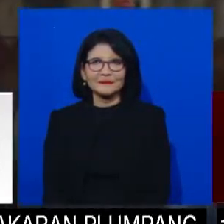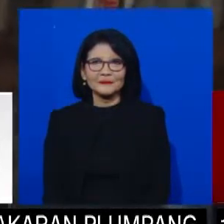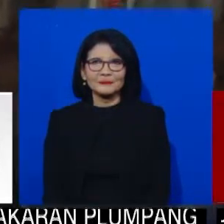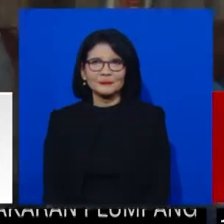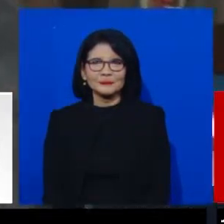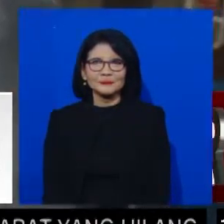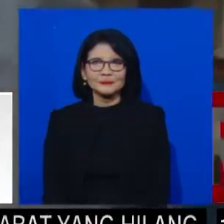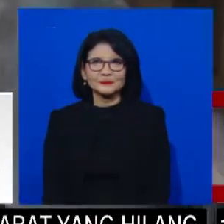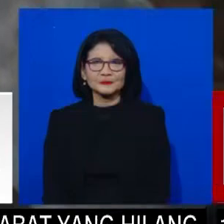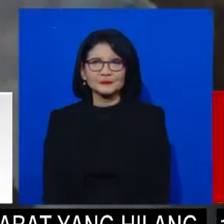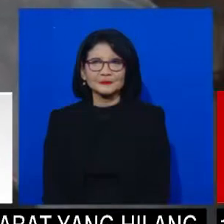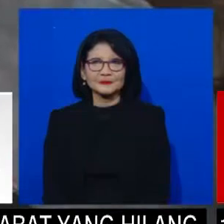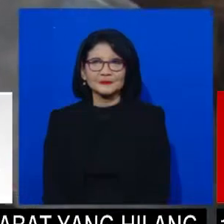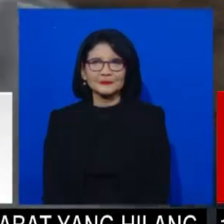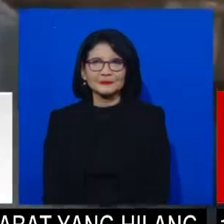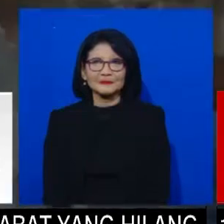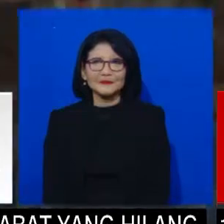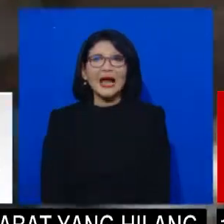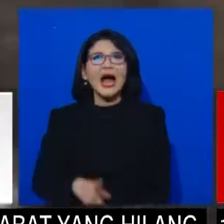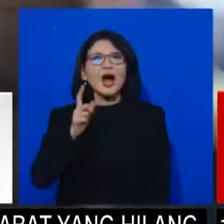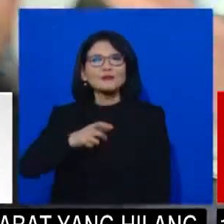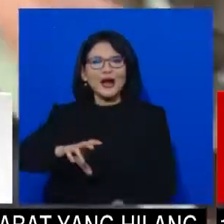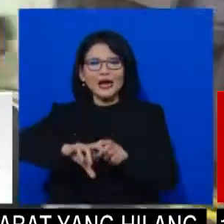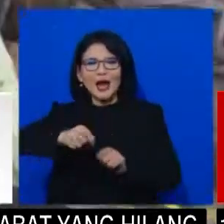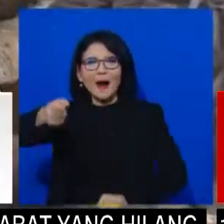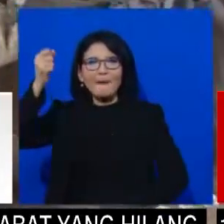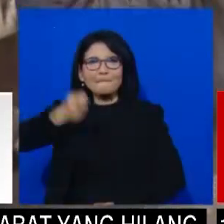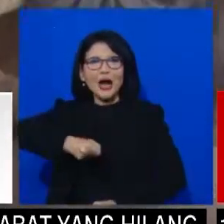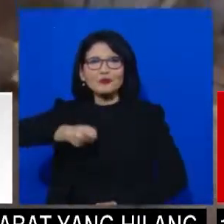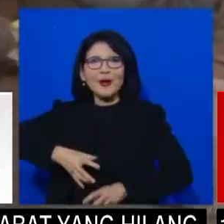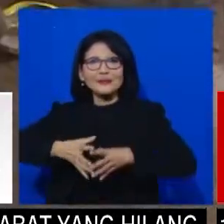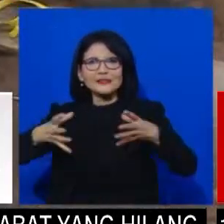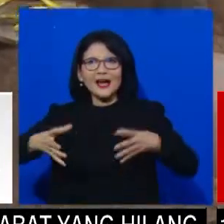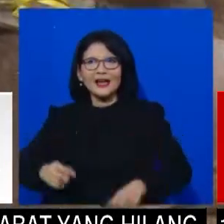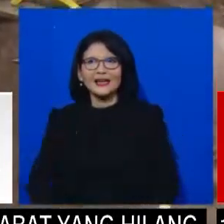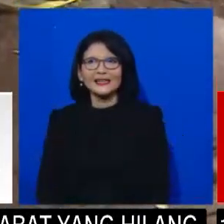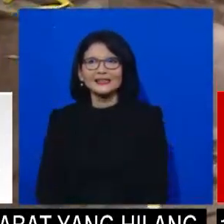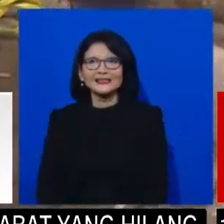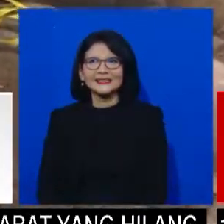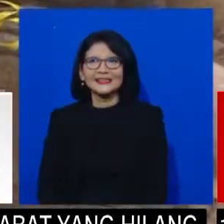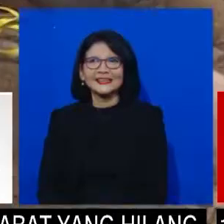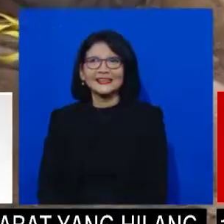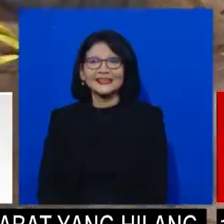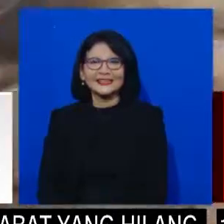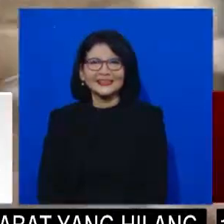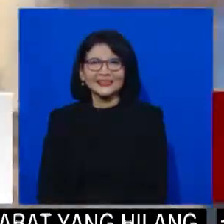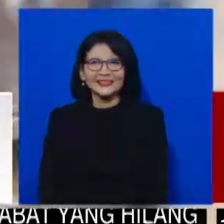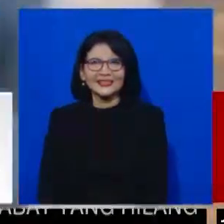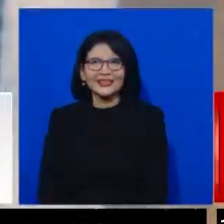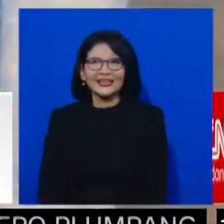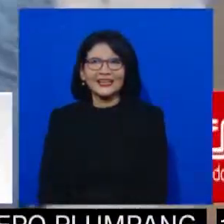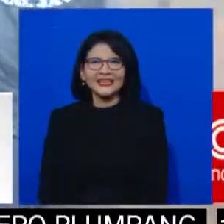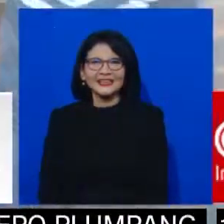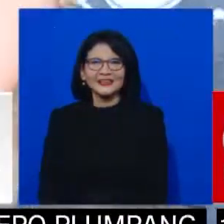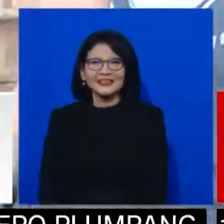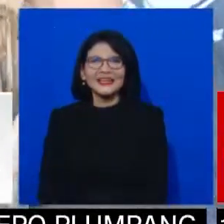Wah, mereka kecil aja susah lagi itu. Ya. Coba. Iya, oke berat. Tidak